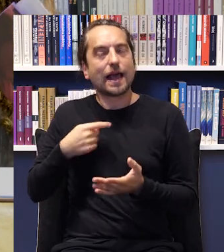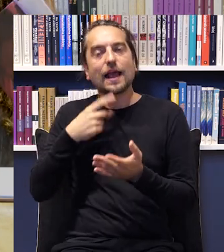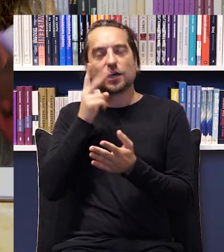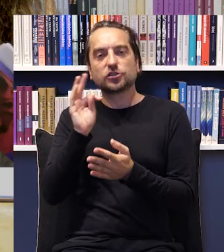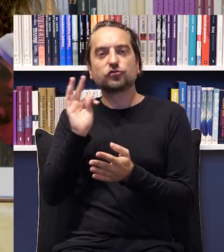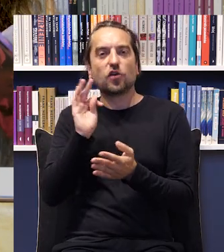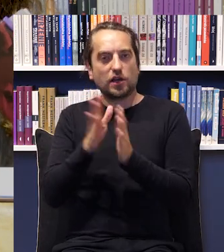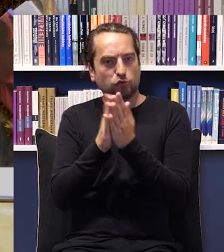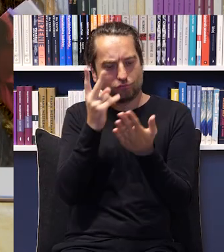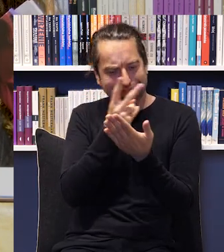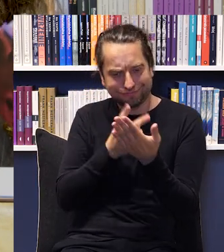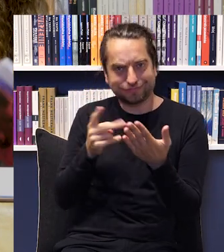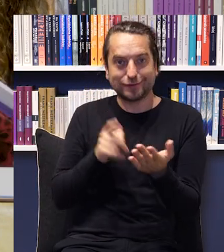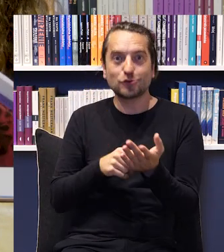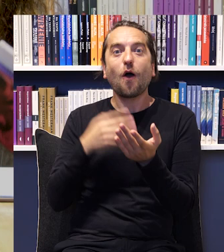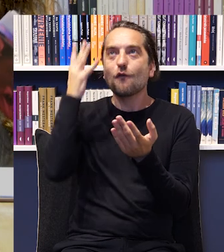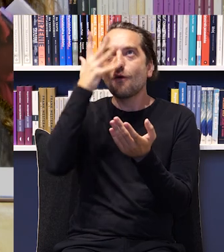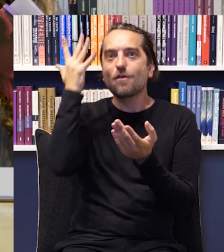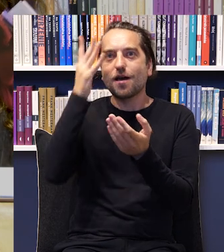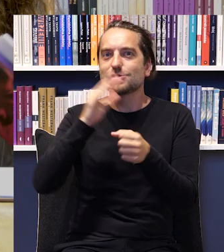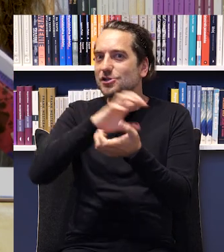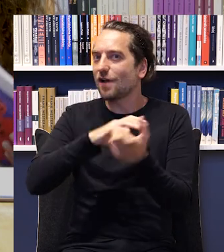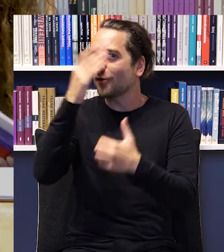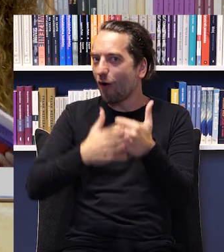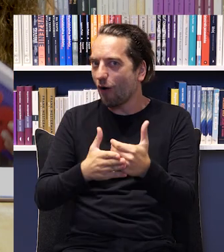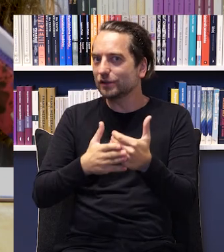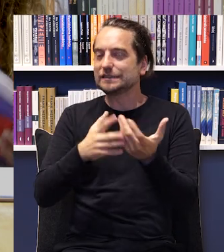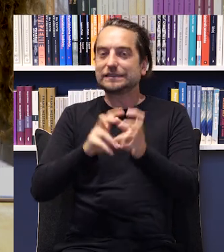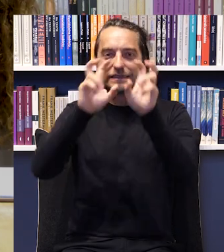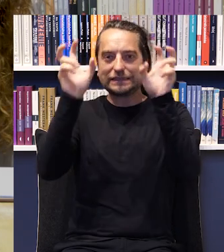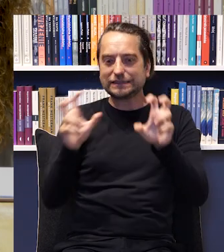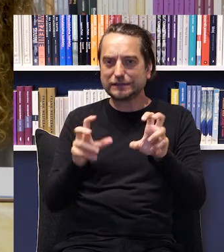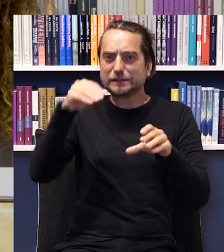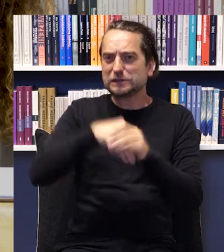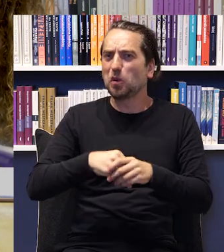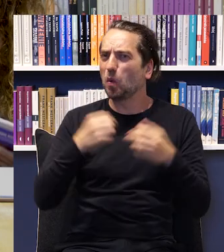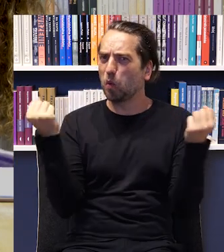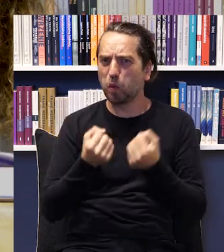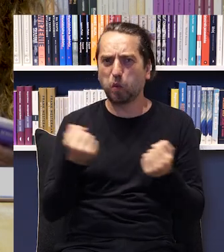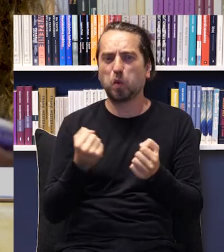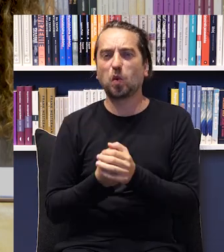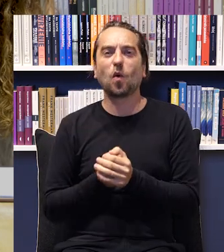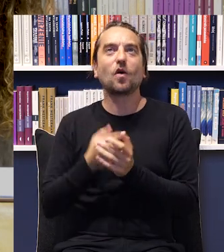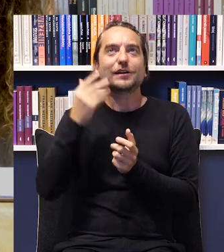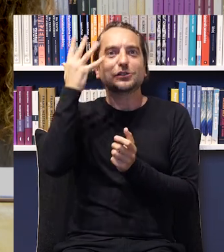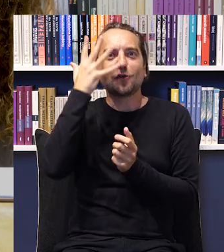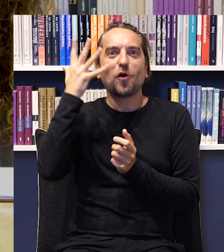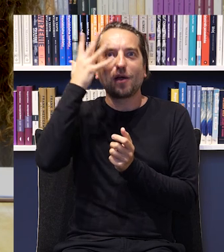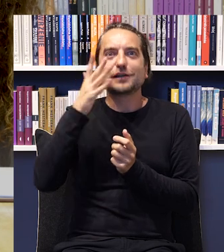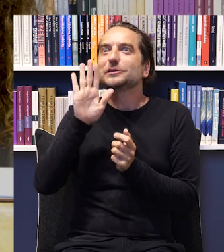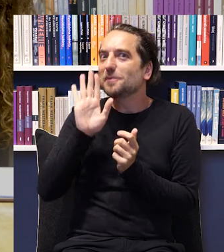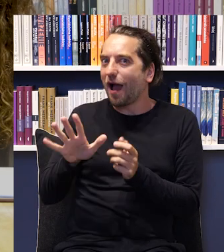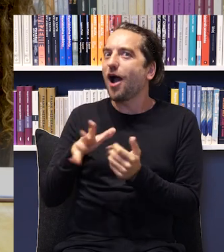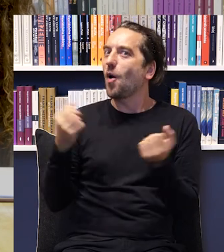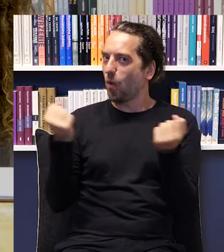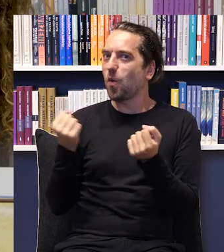od wyobraźni apokaliptycznej, postkryzysowej aż kipi, że tej wyobraźni starczyło ci i myślę,